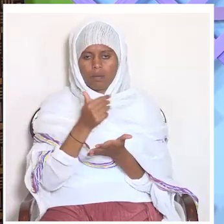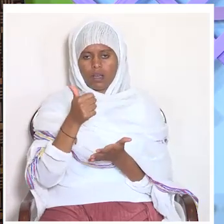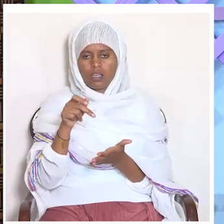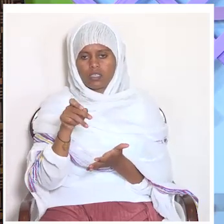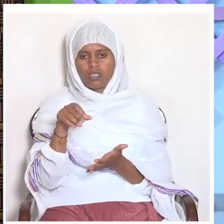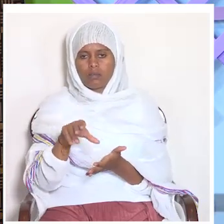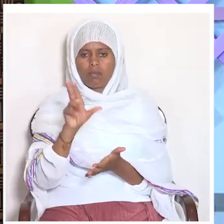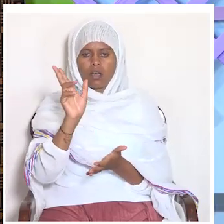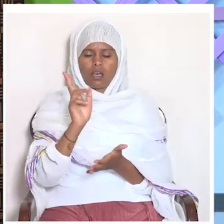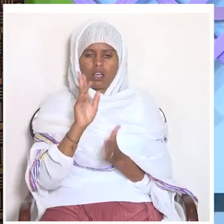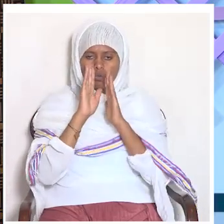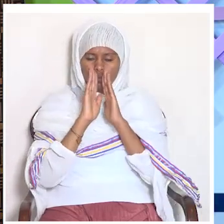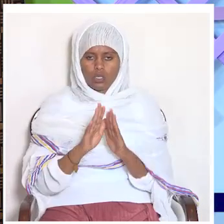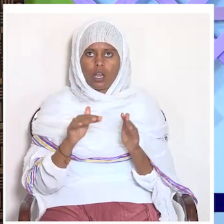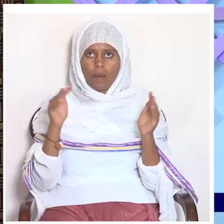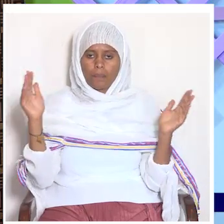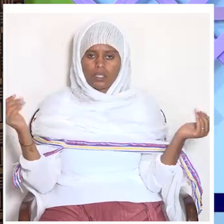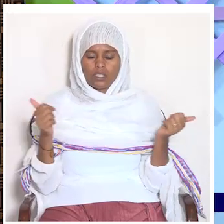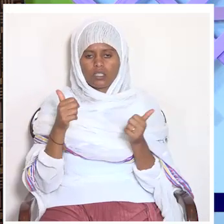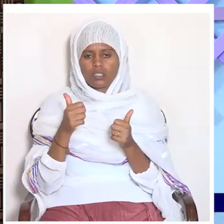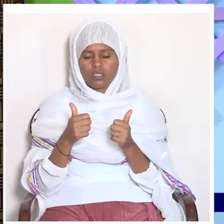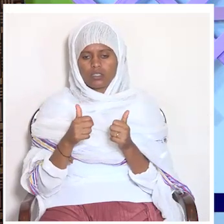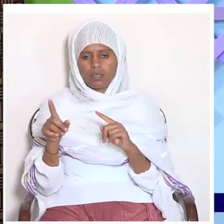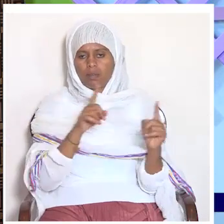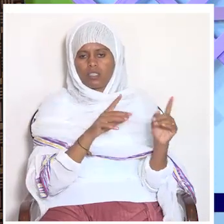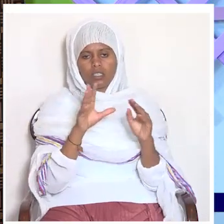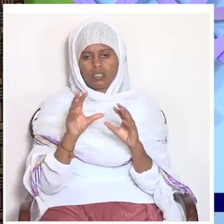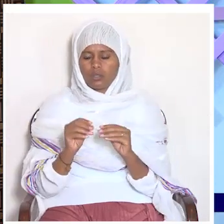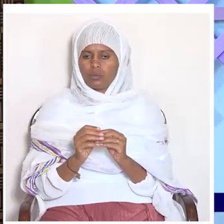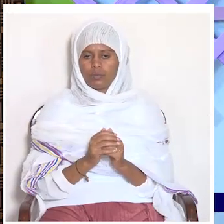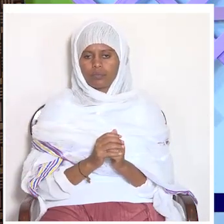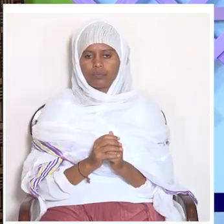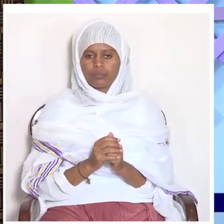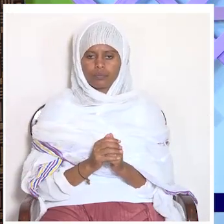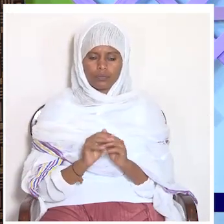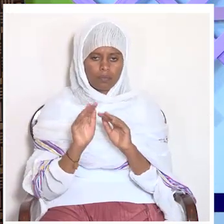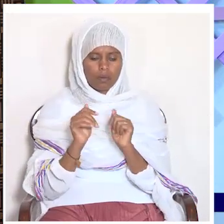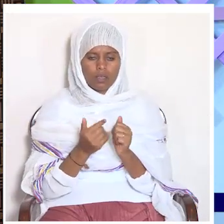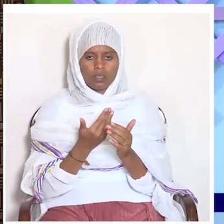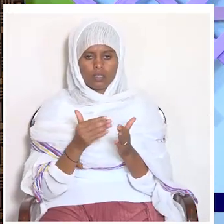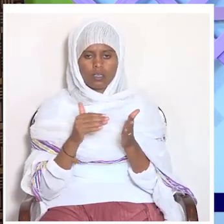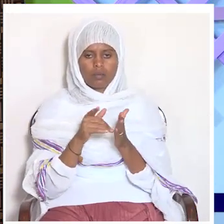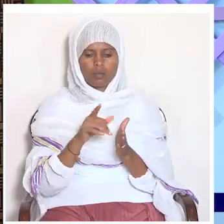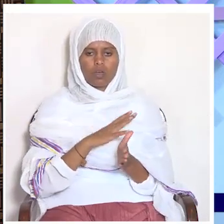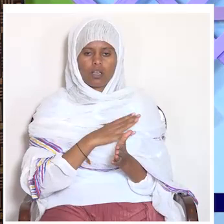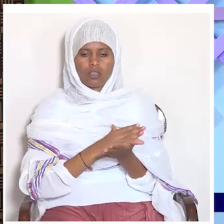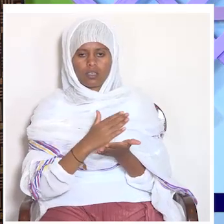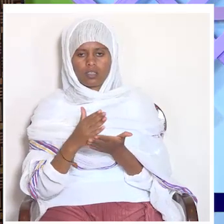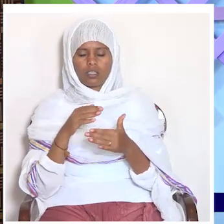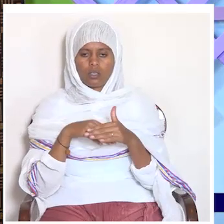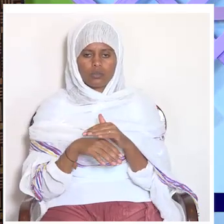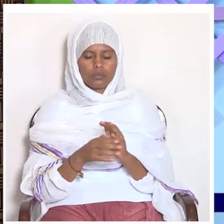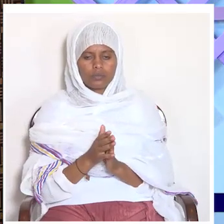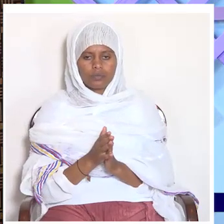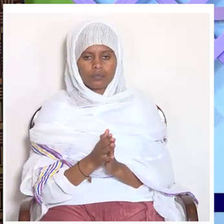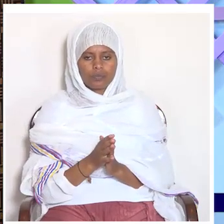ካብ ኣድባር ካብ ቅዱሳን ኣድባር ካብ ዓበይቲ ኣድባር እዩ በለ። እምበኣር ናብቲ ዋና